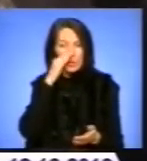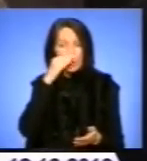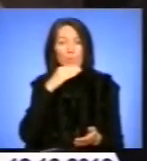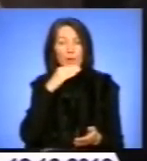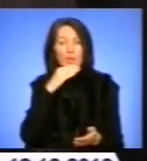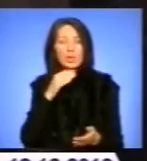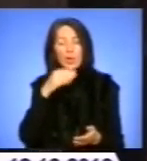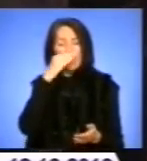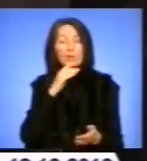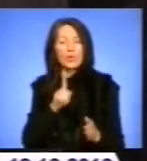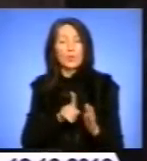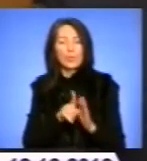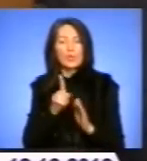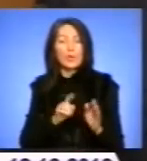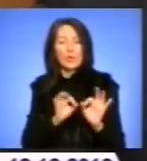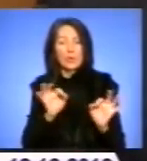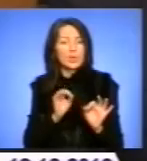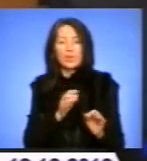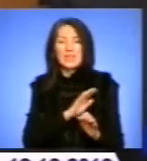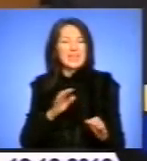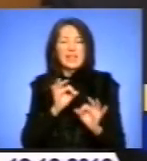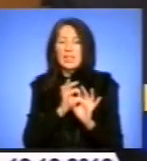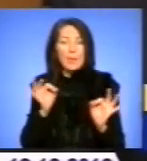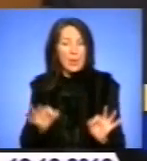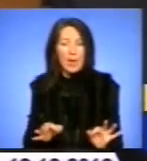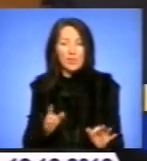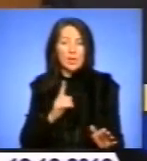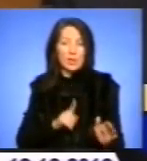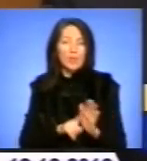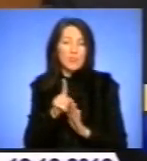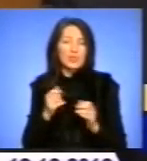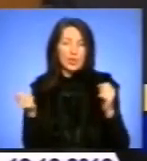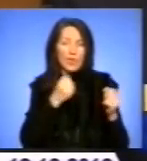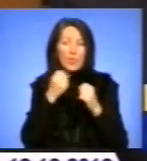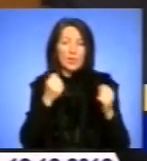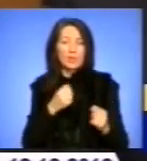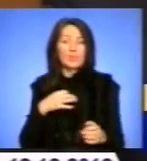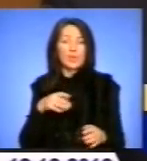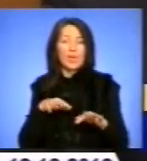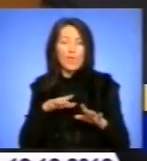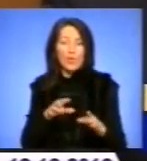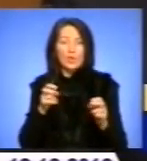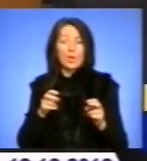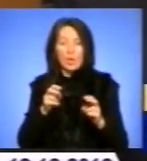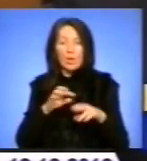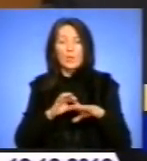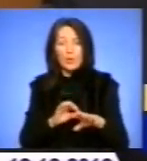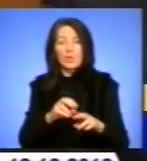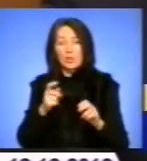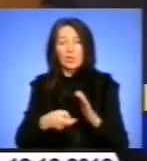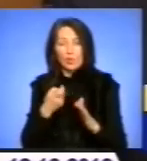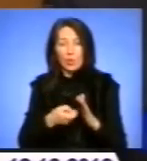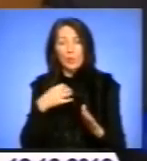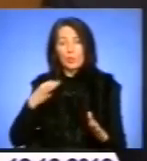що то неправда, ну я почав його бити. В ході проведення допиту вказаного сина, в ході проведення допиту рідних, а також проведення